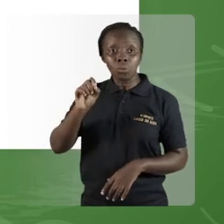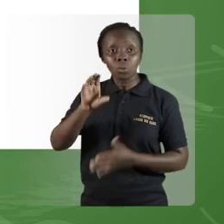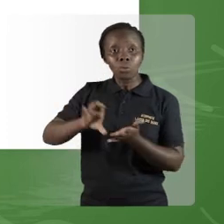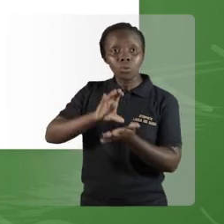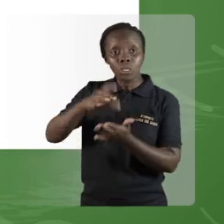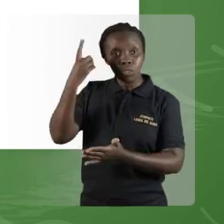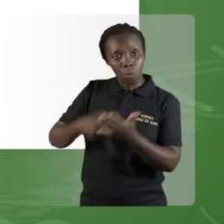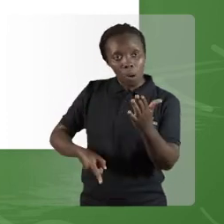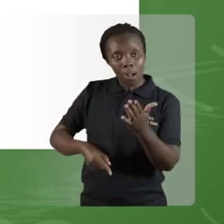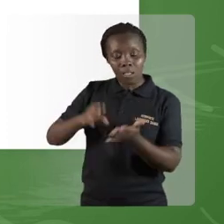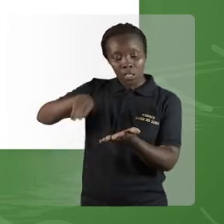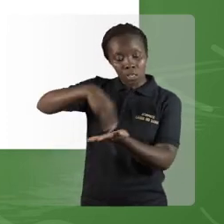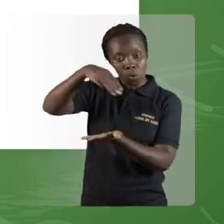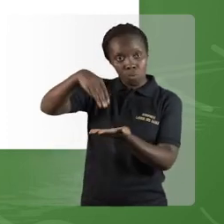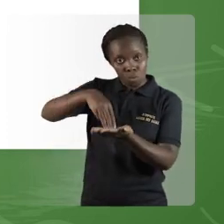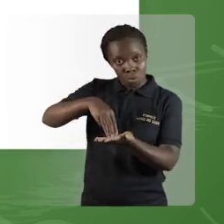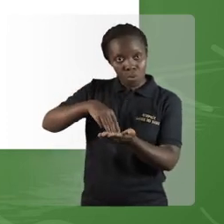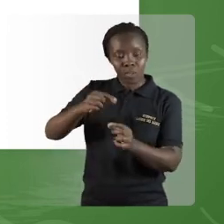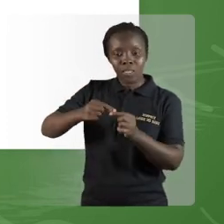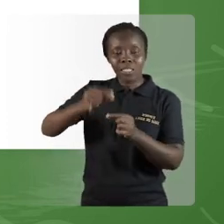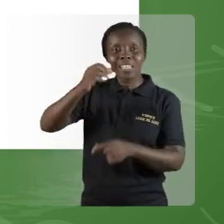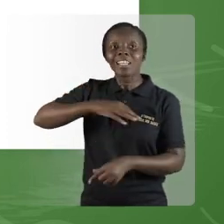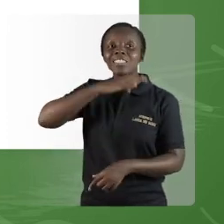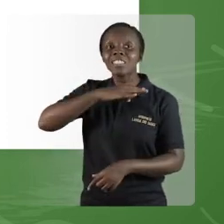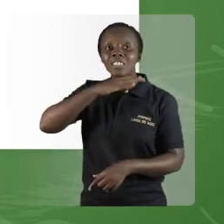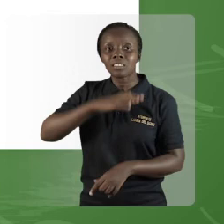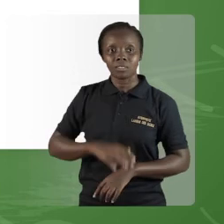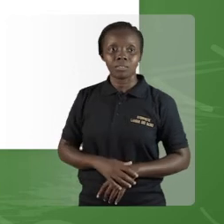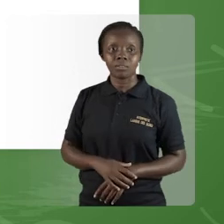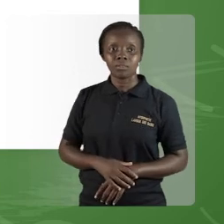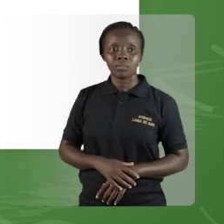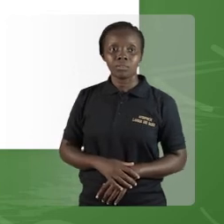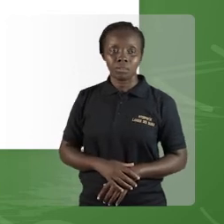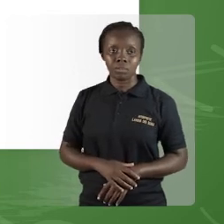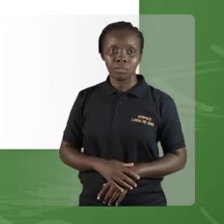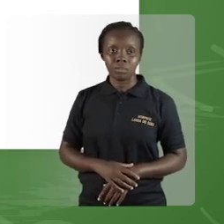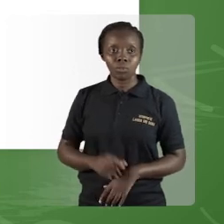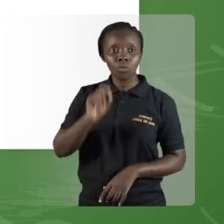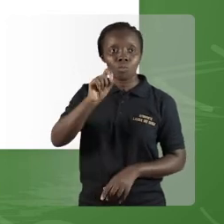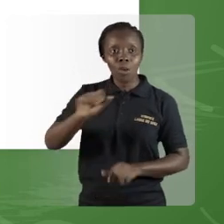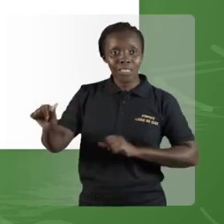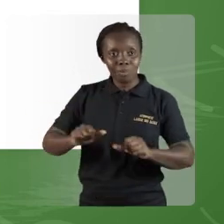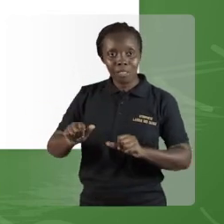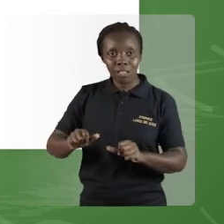tige. Donc le point d'application de P, c'est le point G.